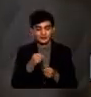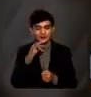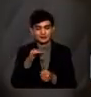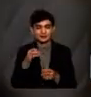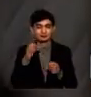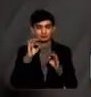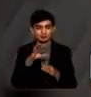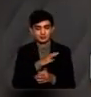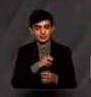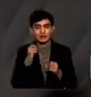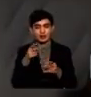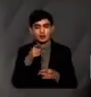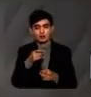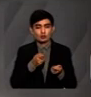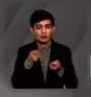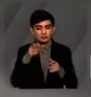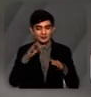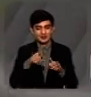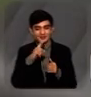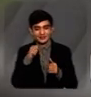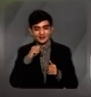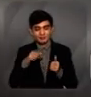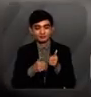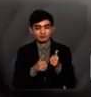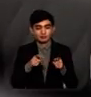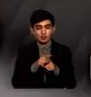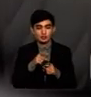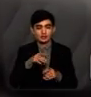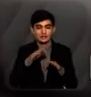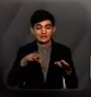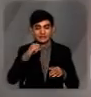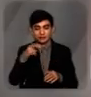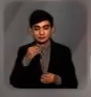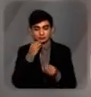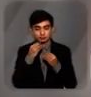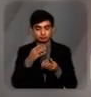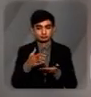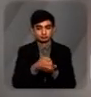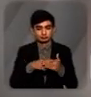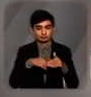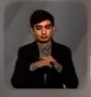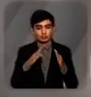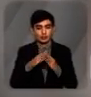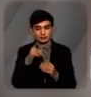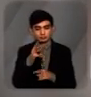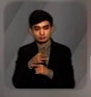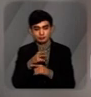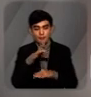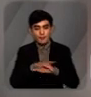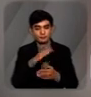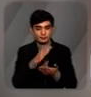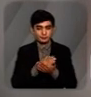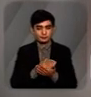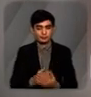сотрудница рассказала и о том, что руководство дошкольного учреждения вывозит из детского сада продукты питания. В качестве доказательств воспитательница показала вот